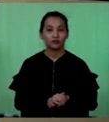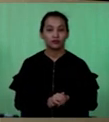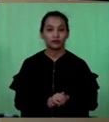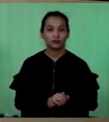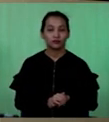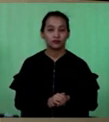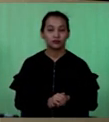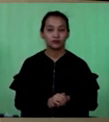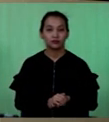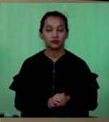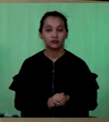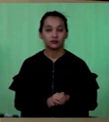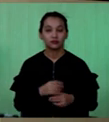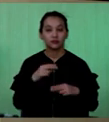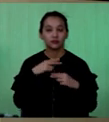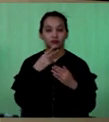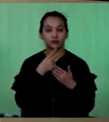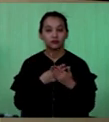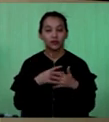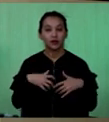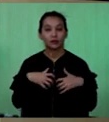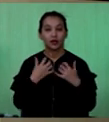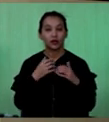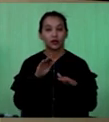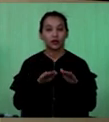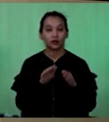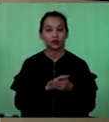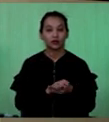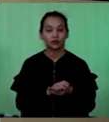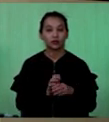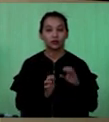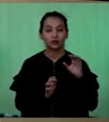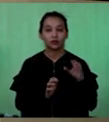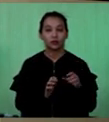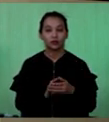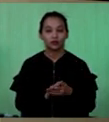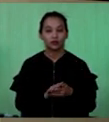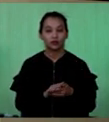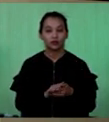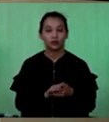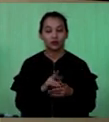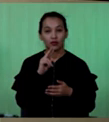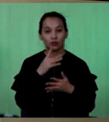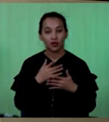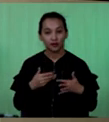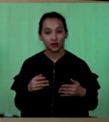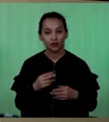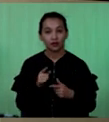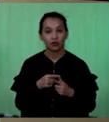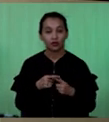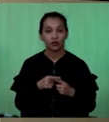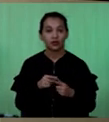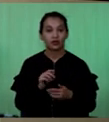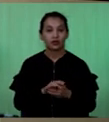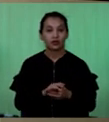Bu ham diqqat qiling, mexanik tarozi. Uning ustiga meva yoki sabzavotlarni yoki istagan